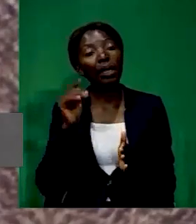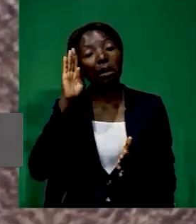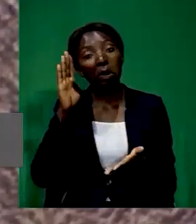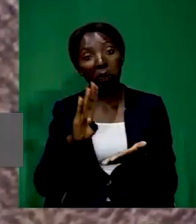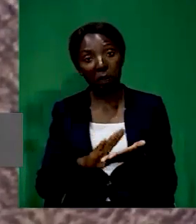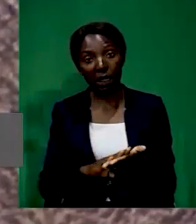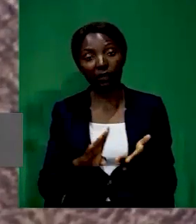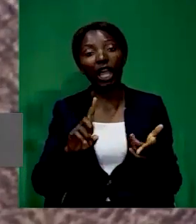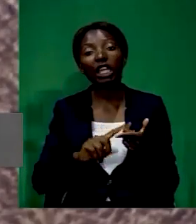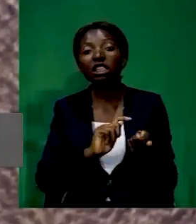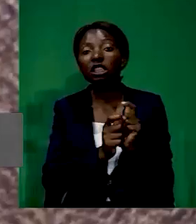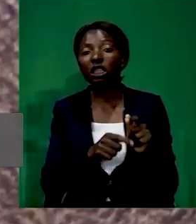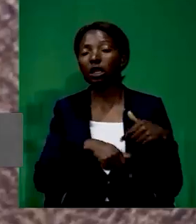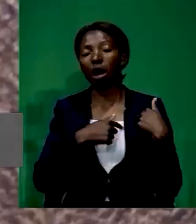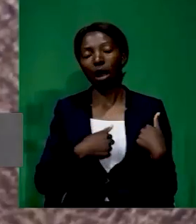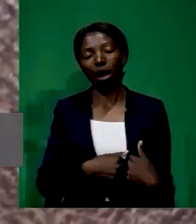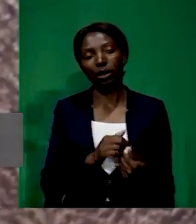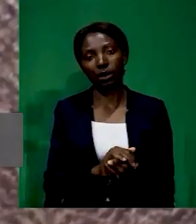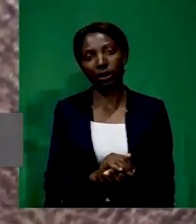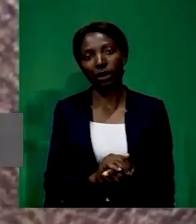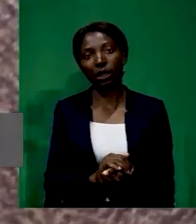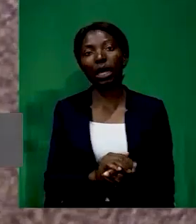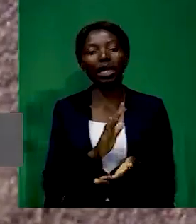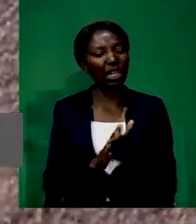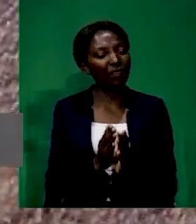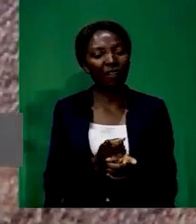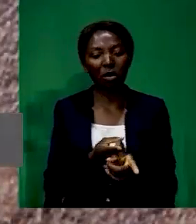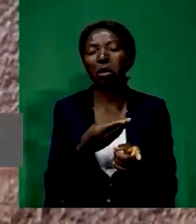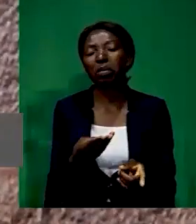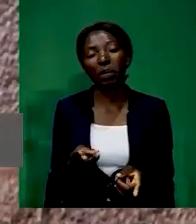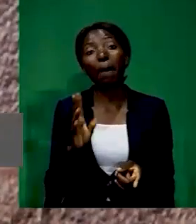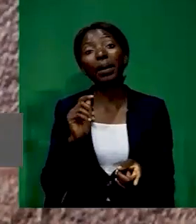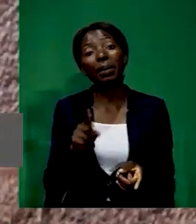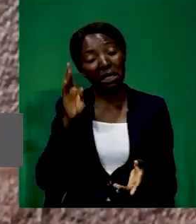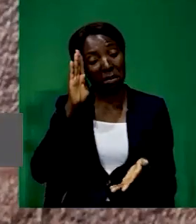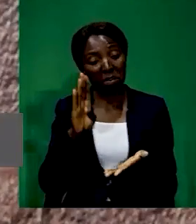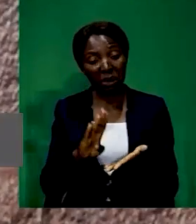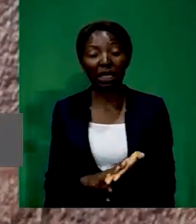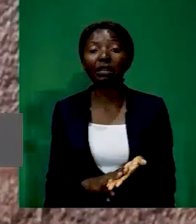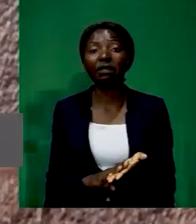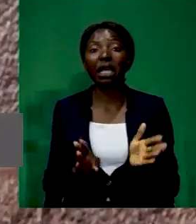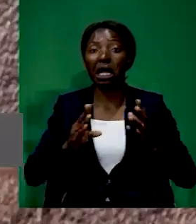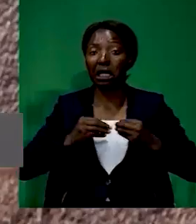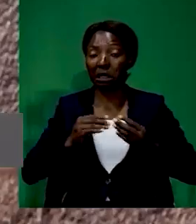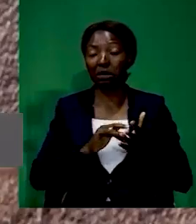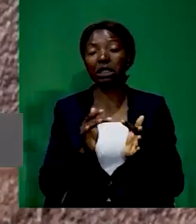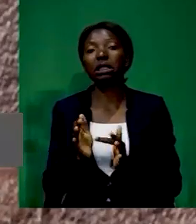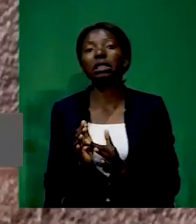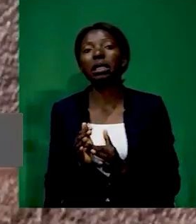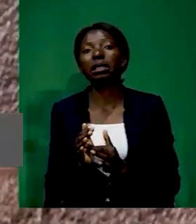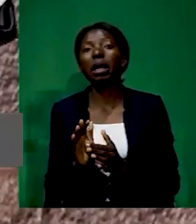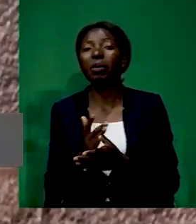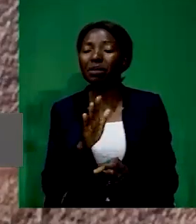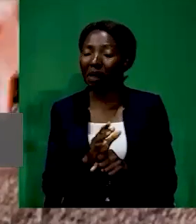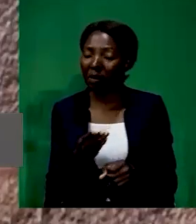mutendi. Nyaya yaimbwa ikasingaperi. Usatevera ba. Iva mutendi. Nekuti akazomboteverwa